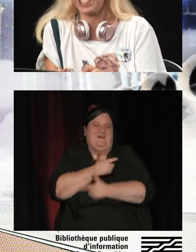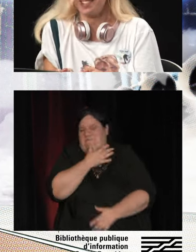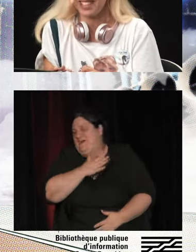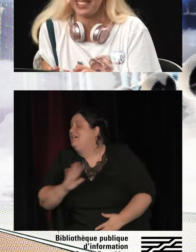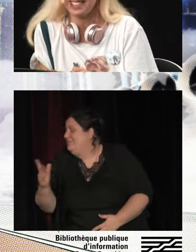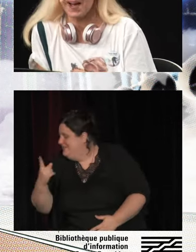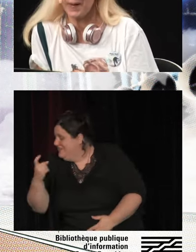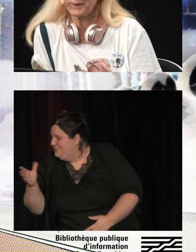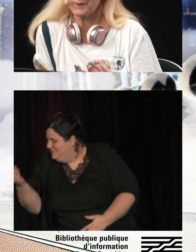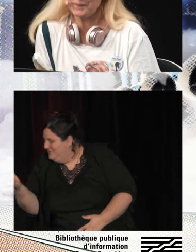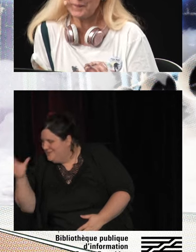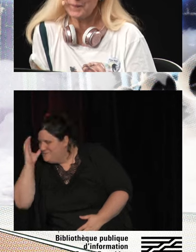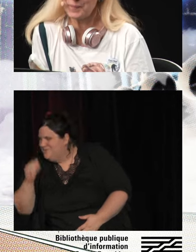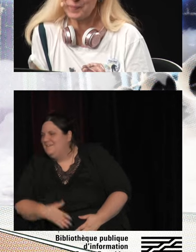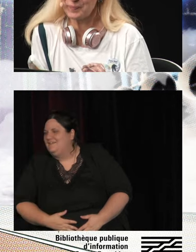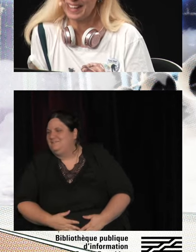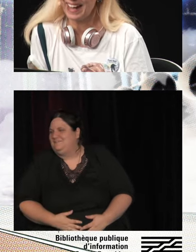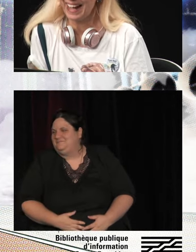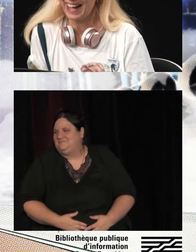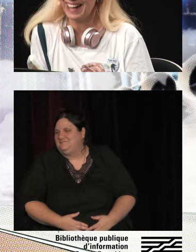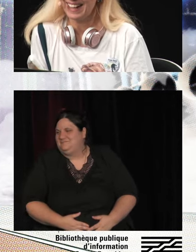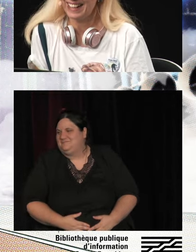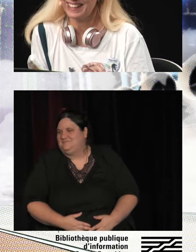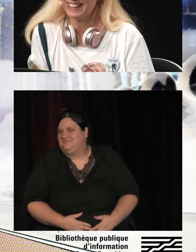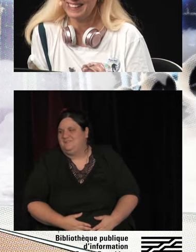Vas-y, question, j'écoute.